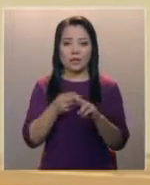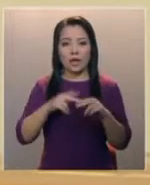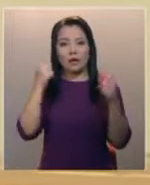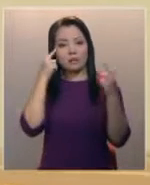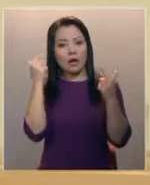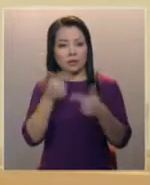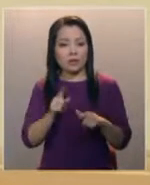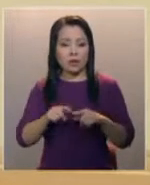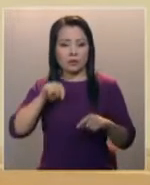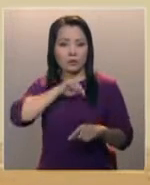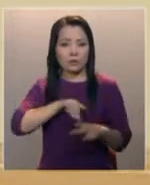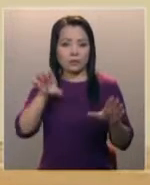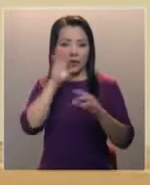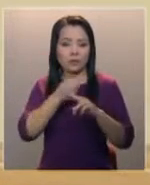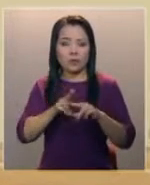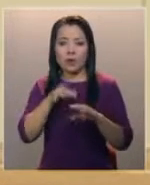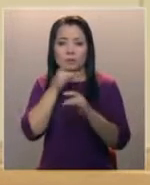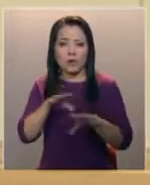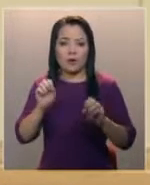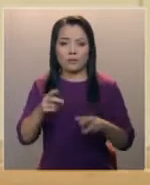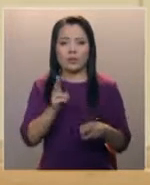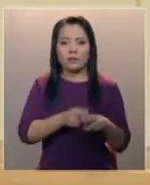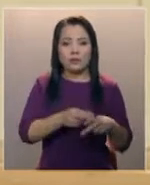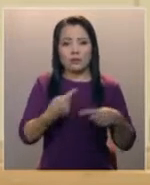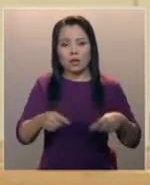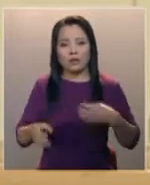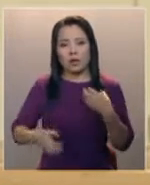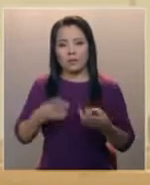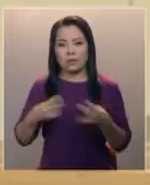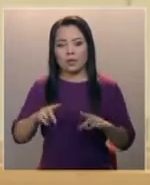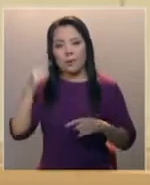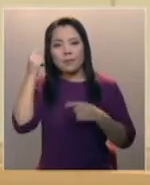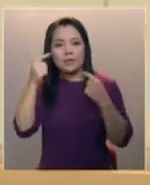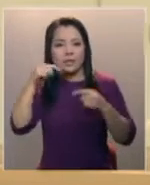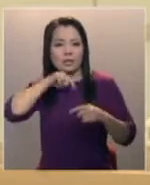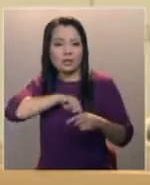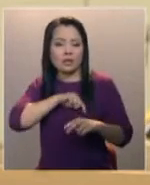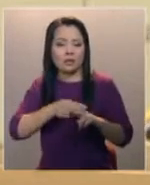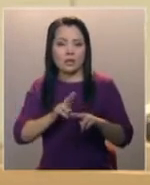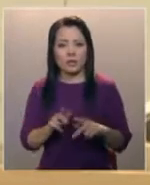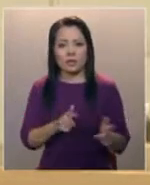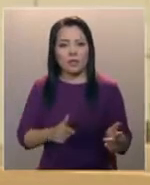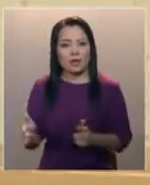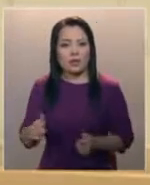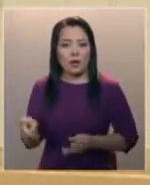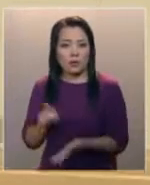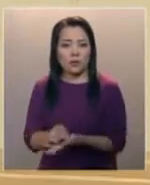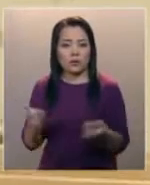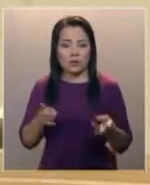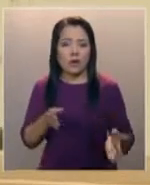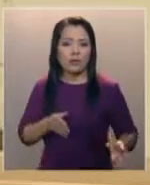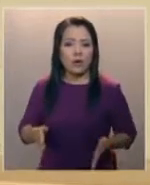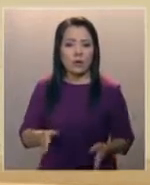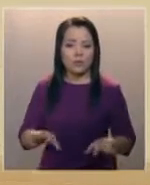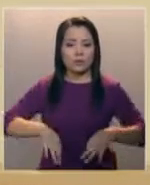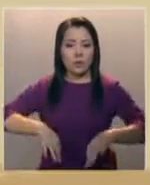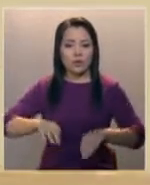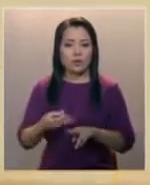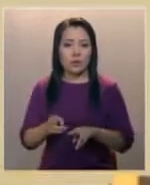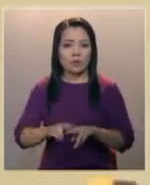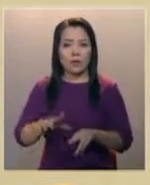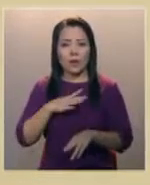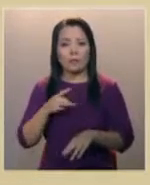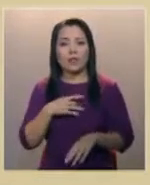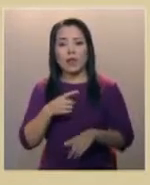біліктілігін арттырып, кез келген қауырт жағдайда қобалжымауына психологиялық тұрғыдан дайында. Автомобиль жолдарында өтетін мұндай